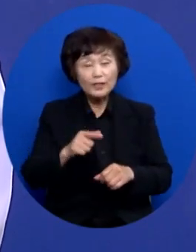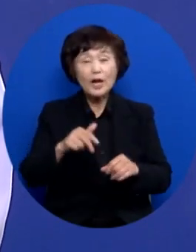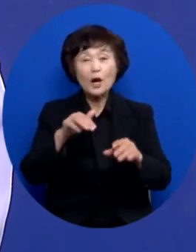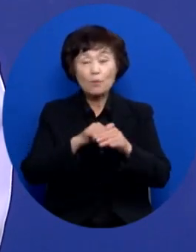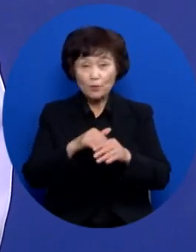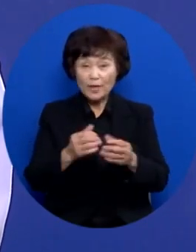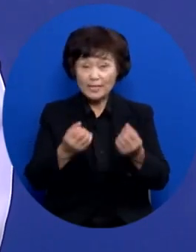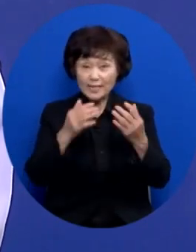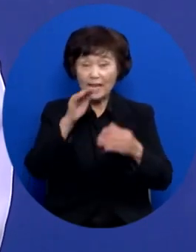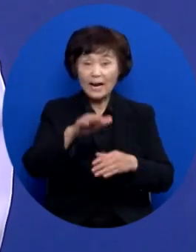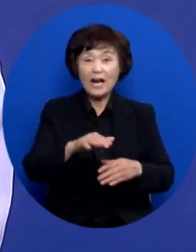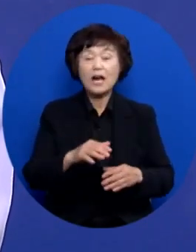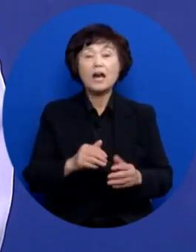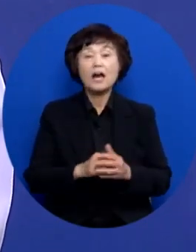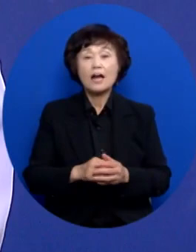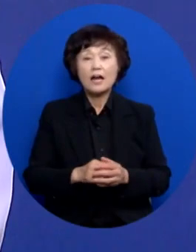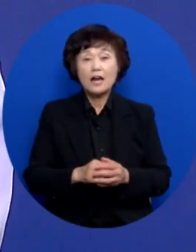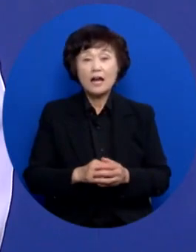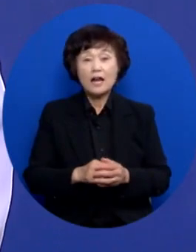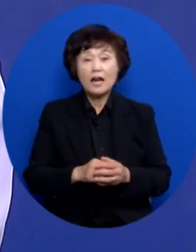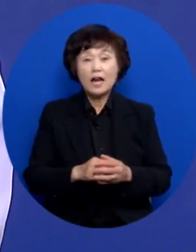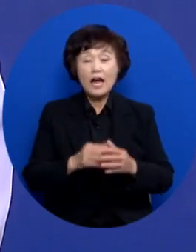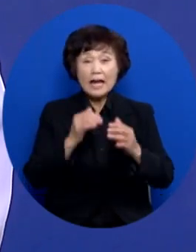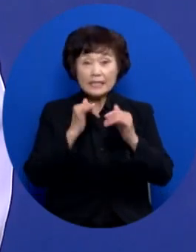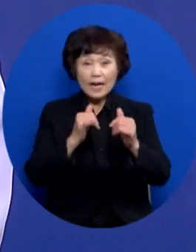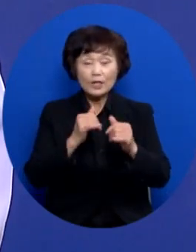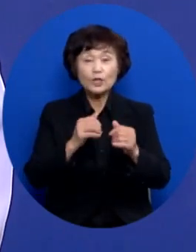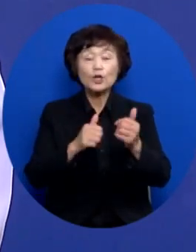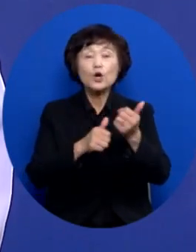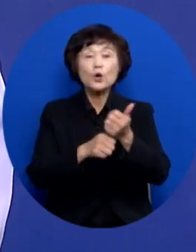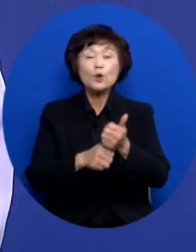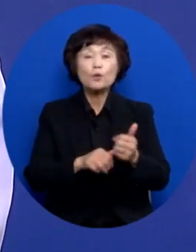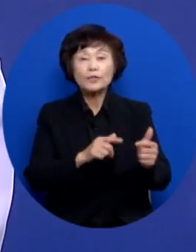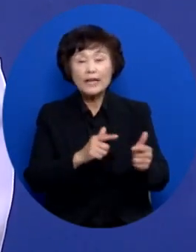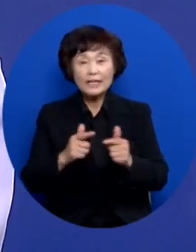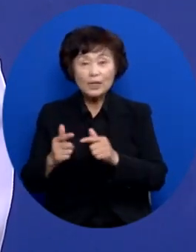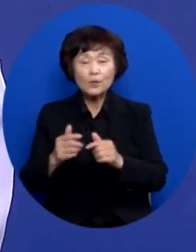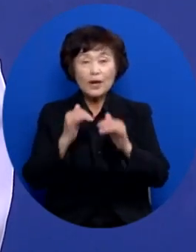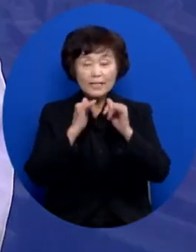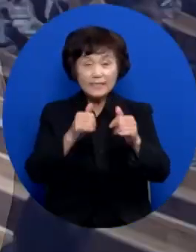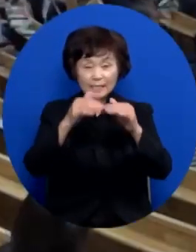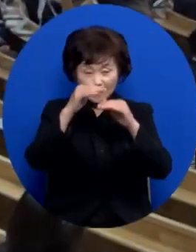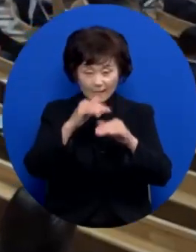1회 인류 실천 분중 문화상의 후보자 추천과 시상 계획을